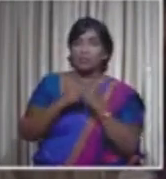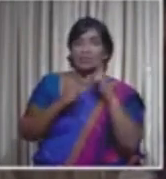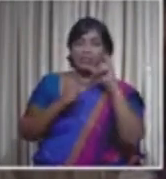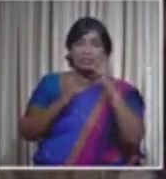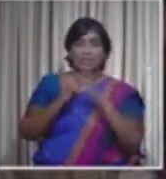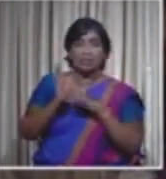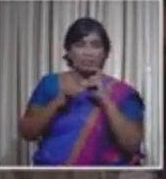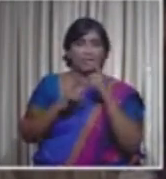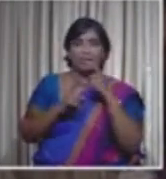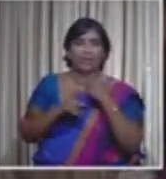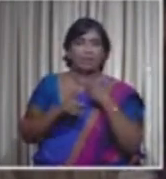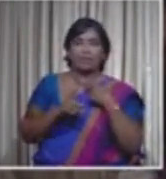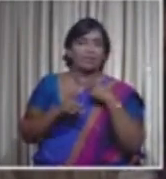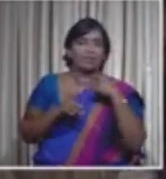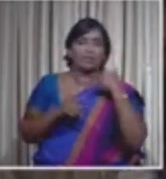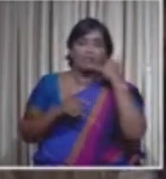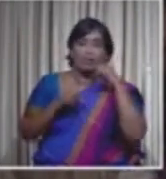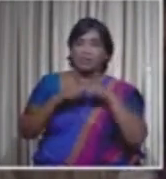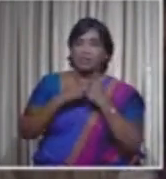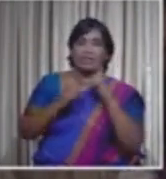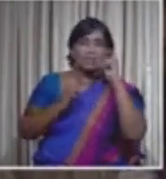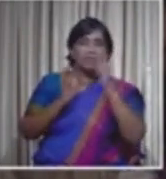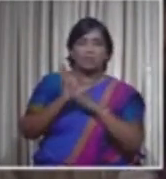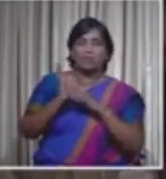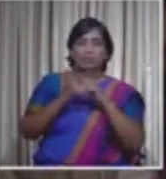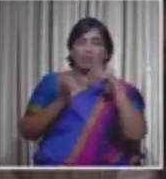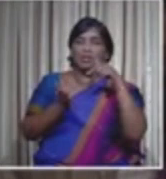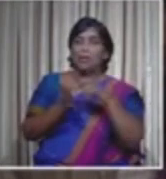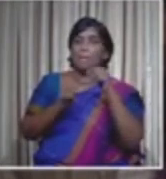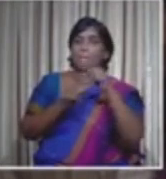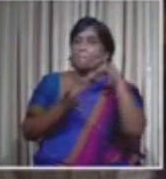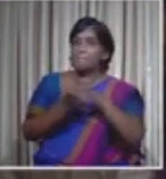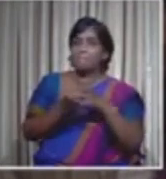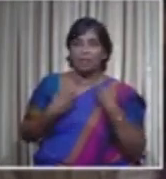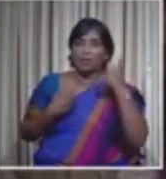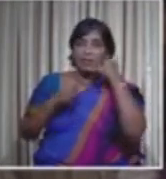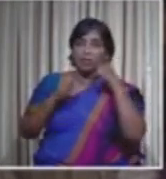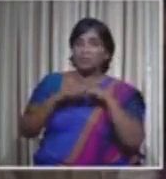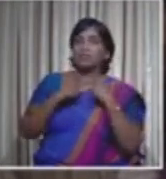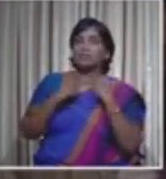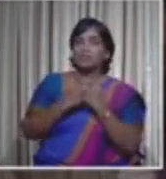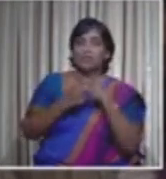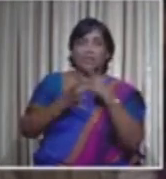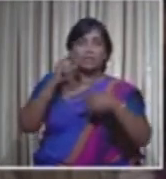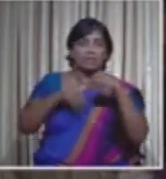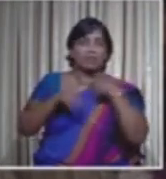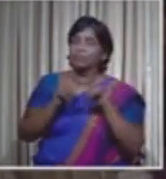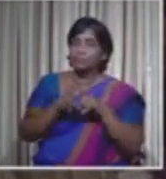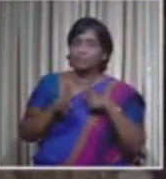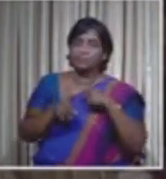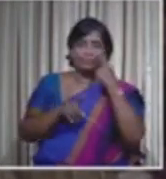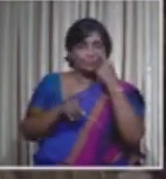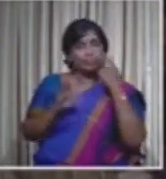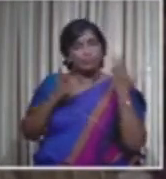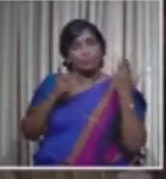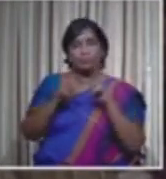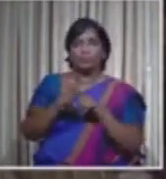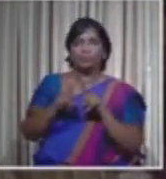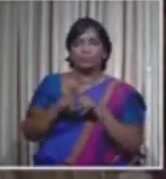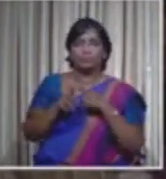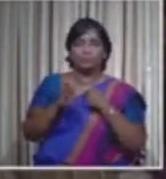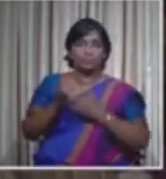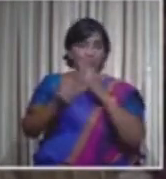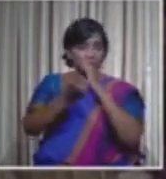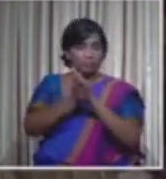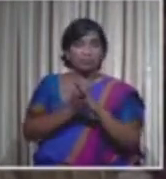ප්‍රාදේශ සභාවද කියලා. අපේ නගර සභාවද බලවේගයේ කිසිම නගර සභාවක් හෝ ප්‍රාදේශ සභාවක් නැහැ. එතකොට අපි සමගිජන බලවේගයේ ම චන්දරි ඉදිරිපත් උනේ නැහැ. කෙසේවත් ඔබතුමාලාට උදව්